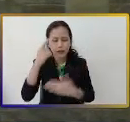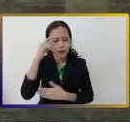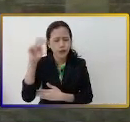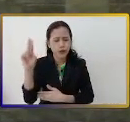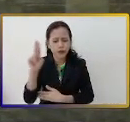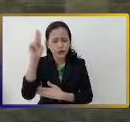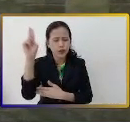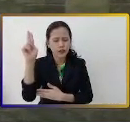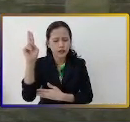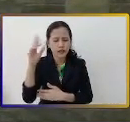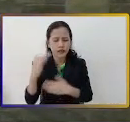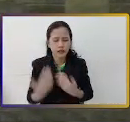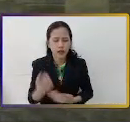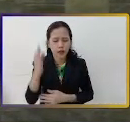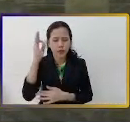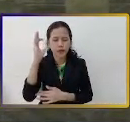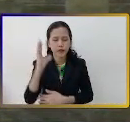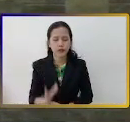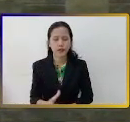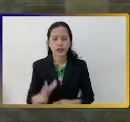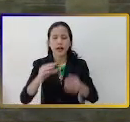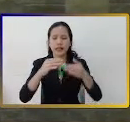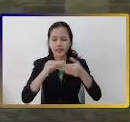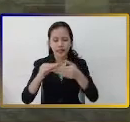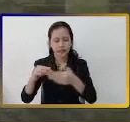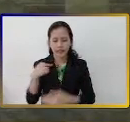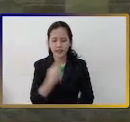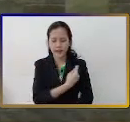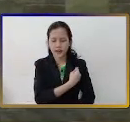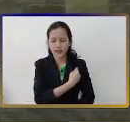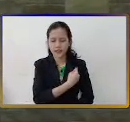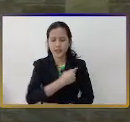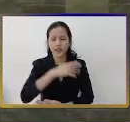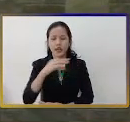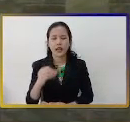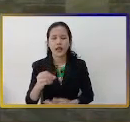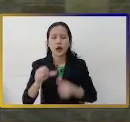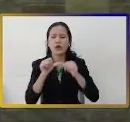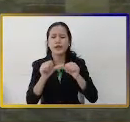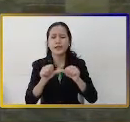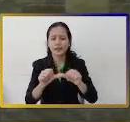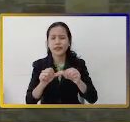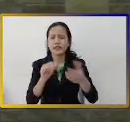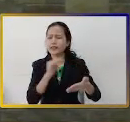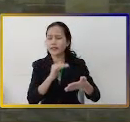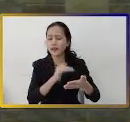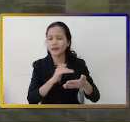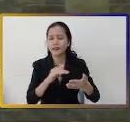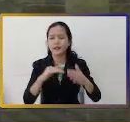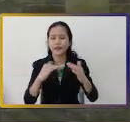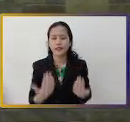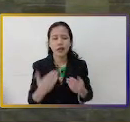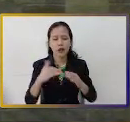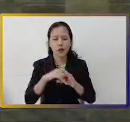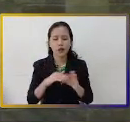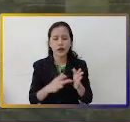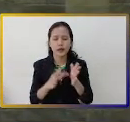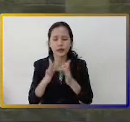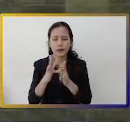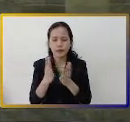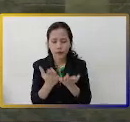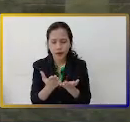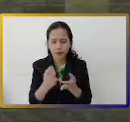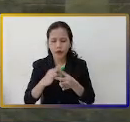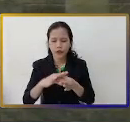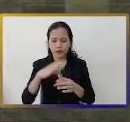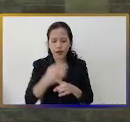Diyos. Kayo po ang patuloy po na manguna. Guide us, O God, as we go on sa amin pong pag-aaral, Panginoon, sa synopsis of the